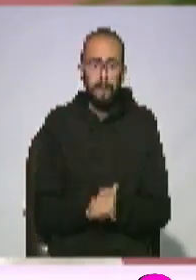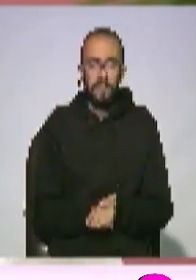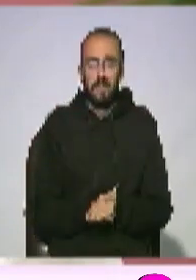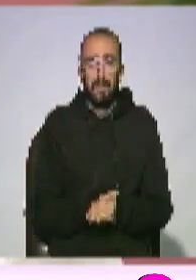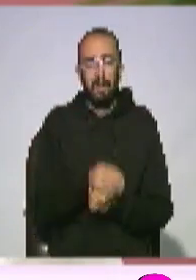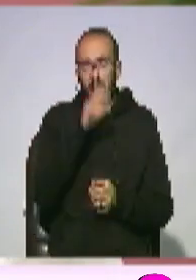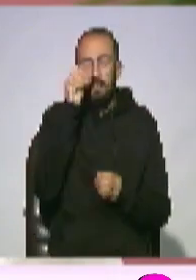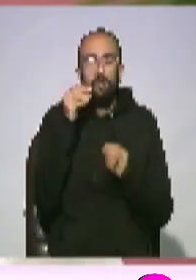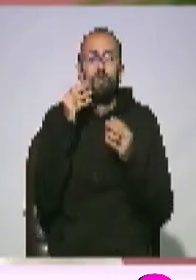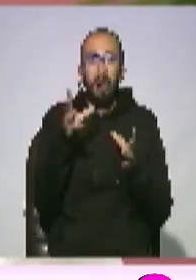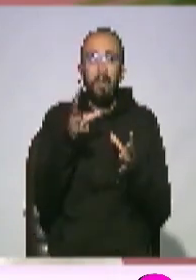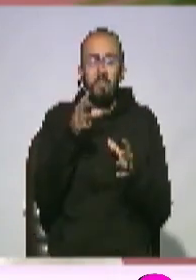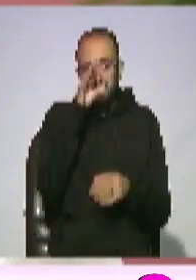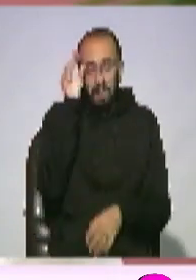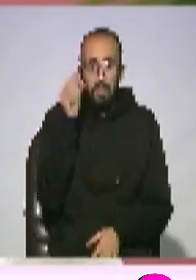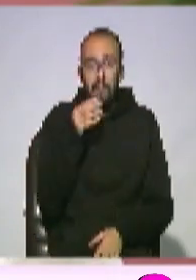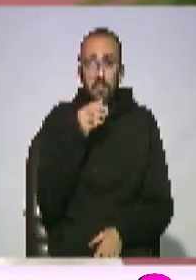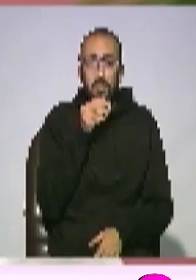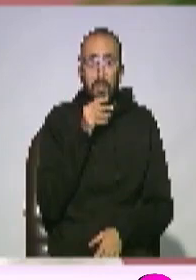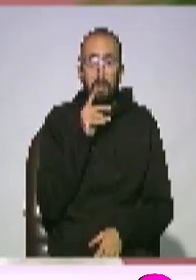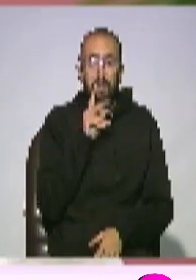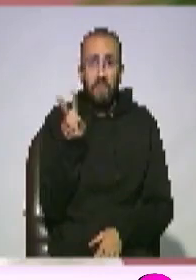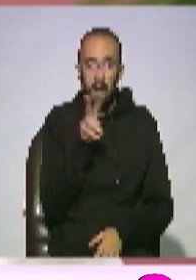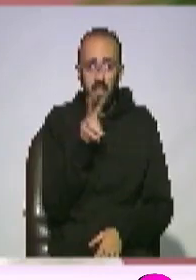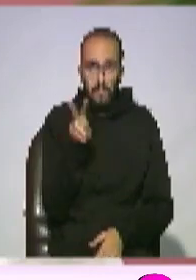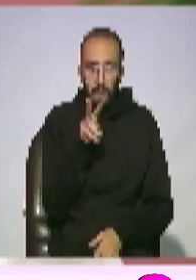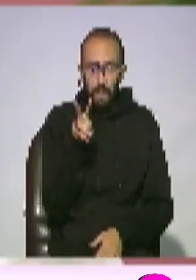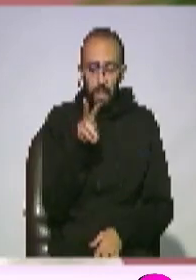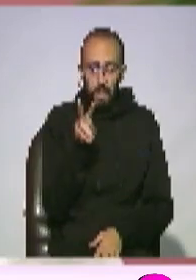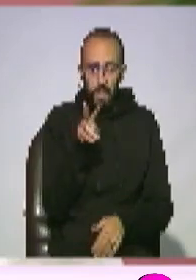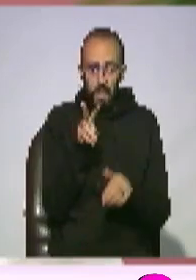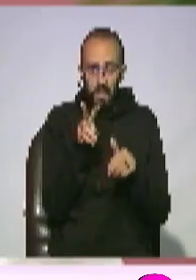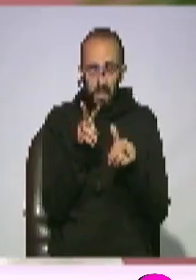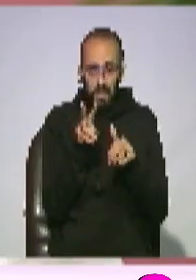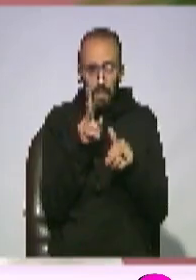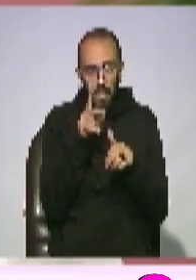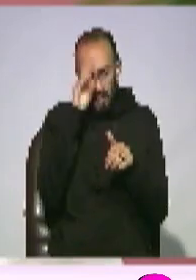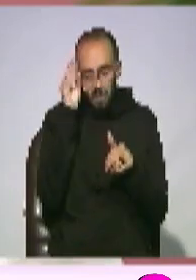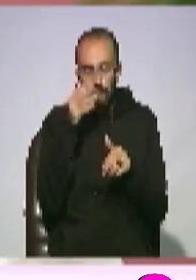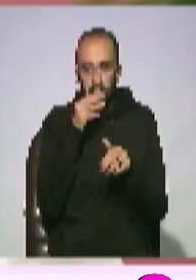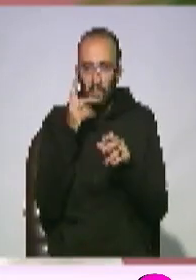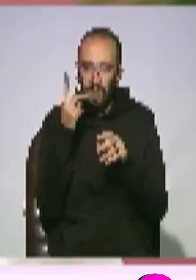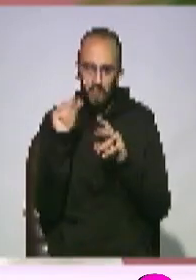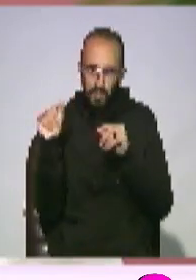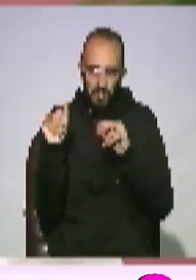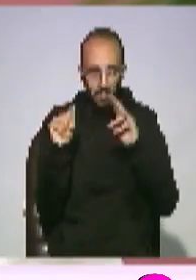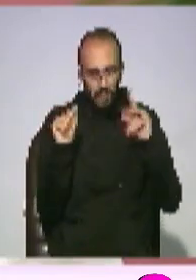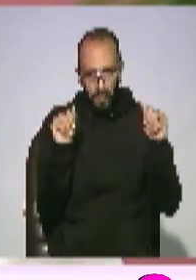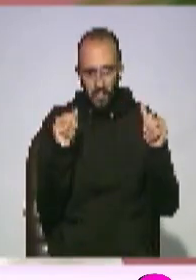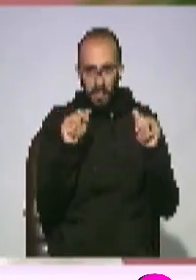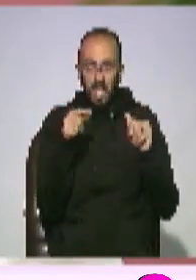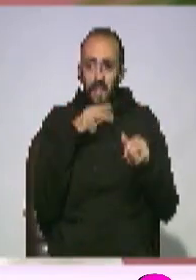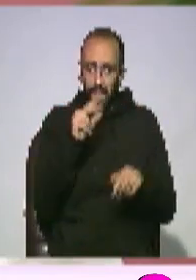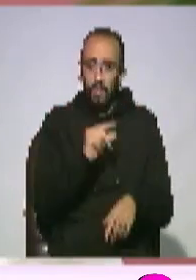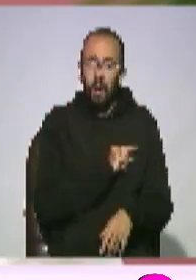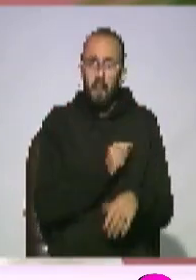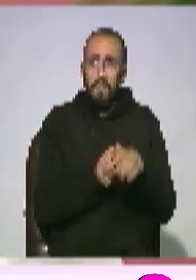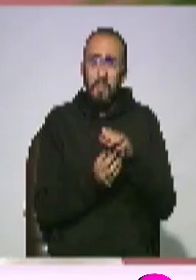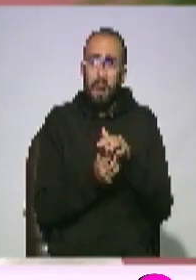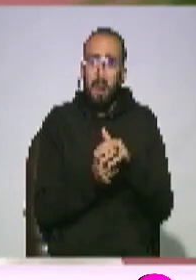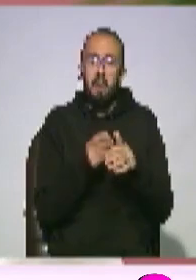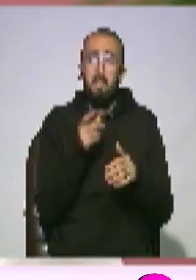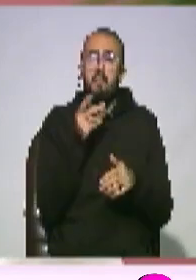قدر الله الام والاب مثلا فعلا احد يعني حد توفوا، يعني حالات يعني شفتها طلاب في الجامعه، الام